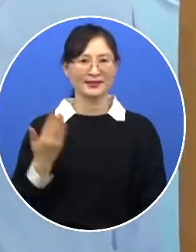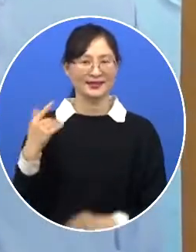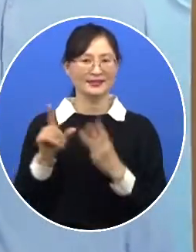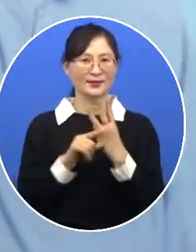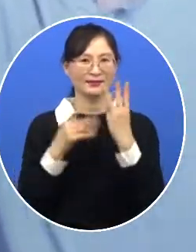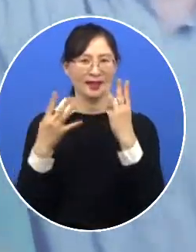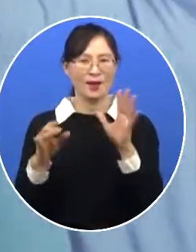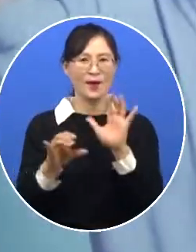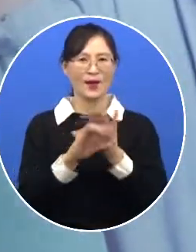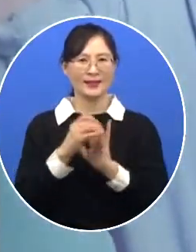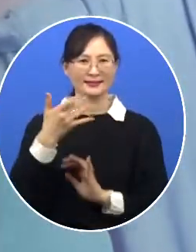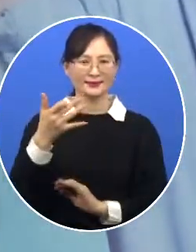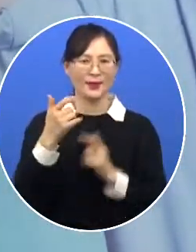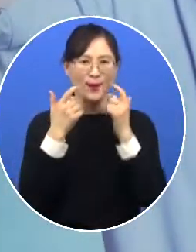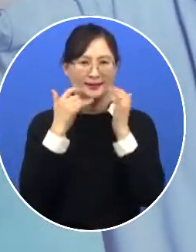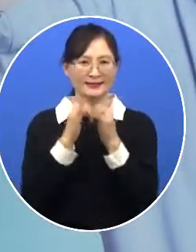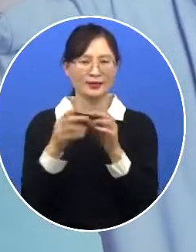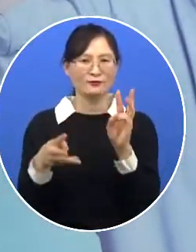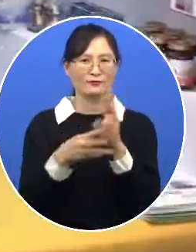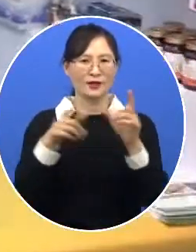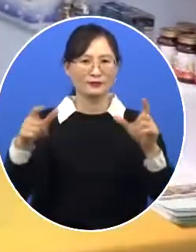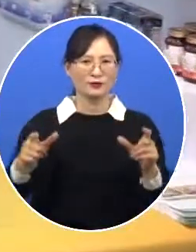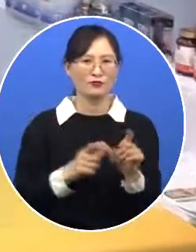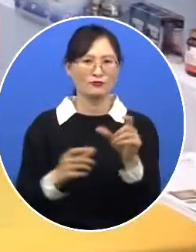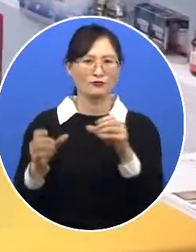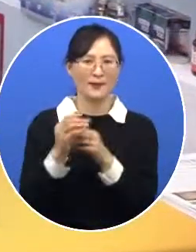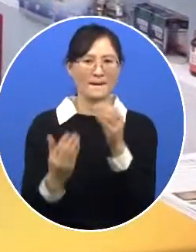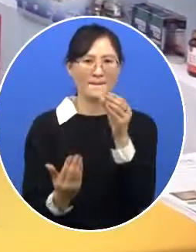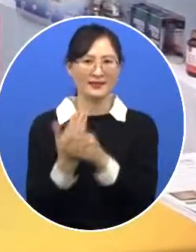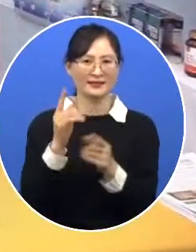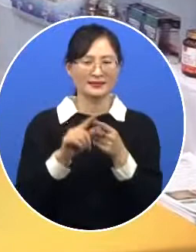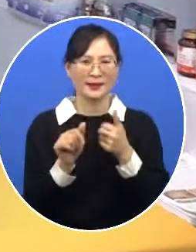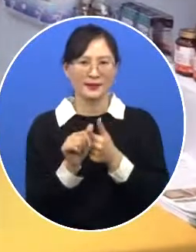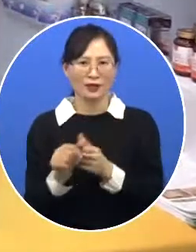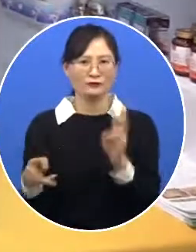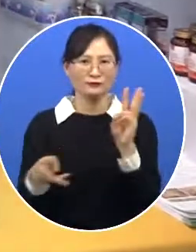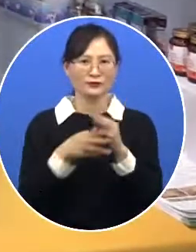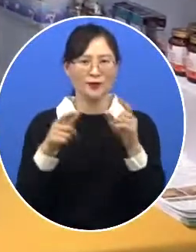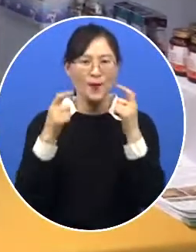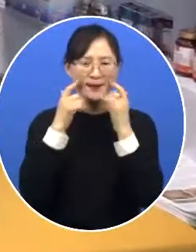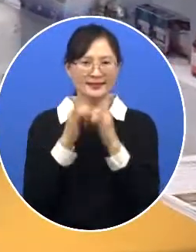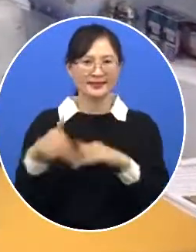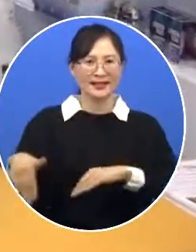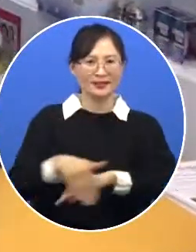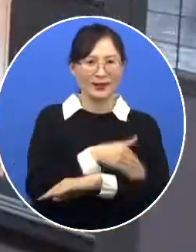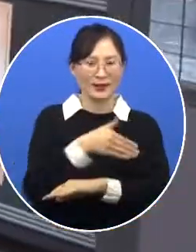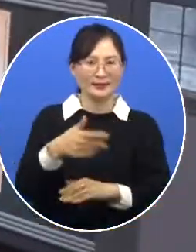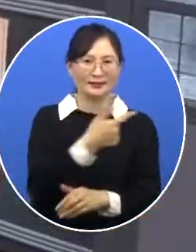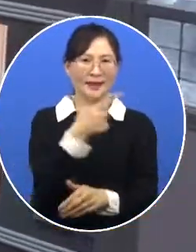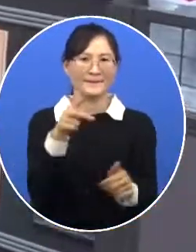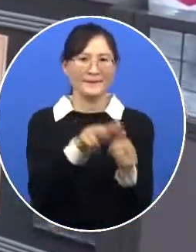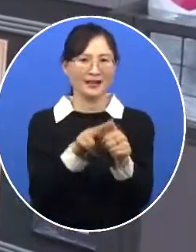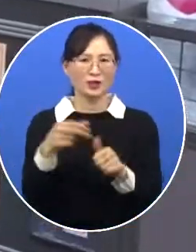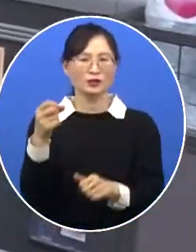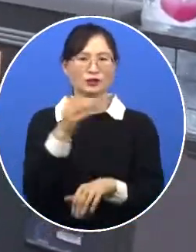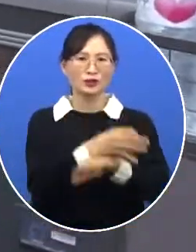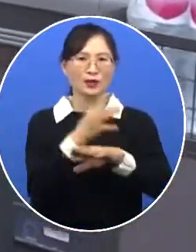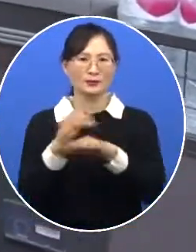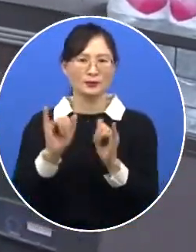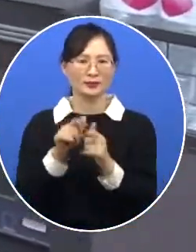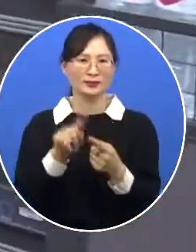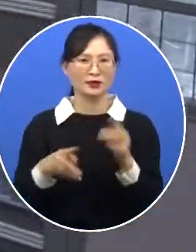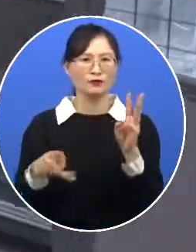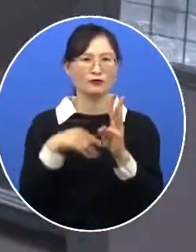지난 3월 4일 코로나19 확진자가 중랑구에 추가로 발생함에 따라 중랑구는 확진자가 다녀간